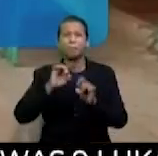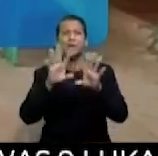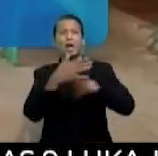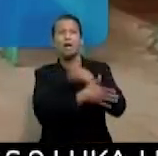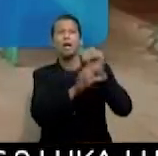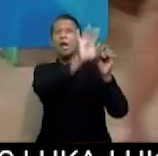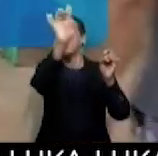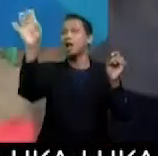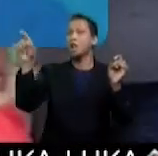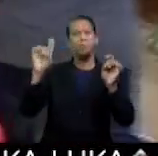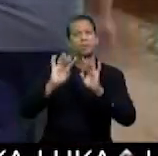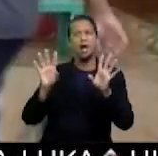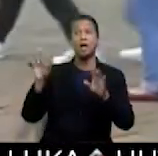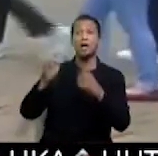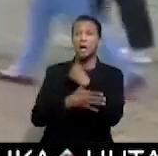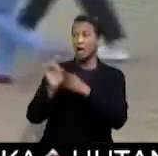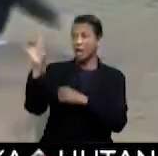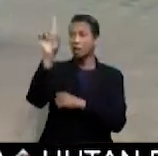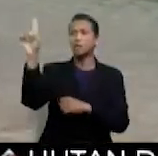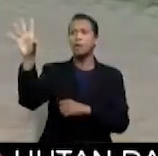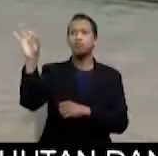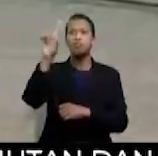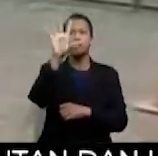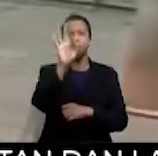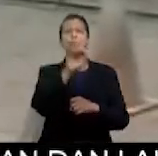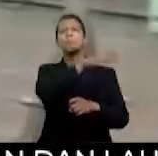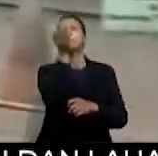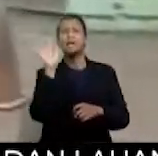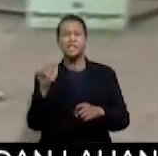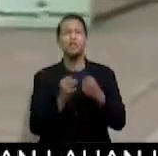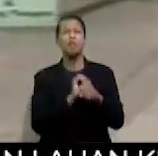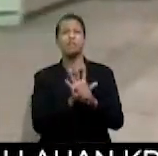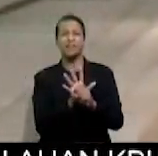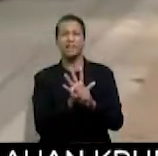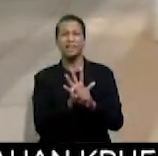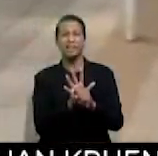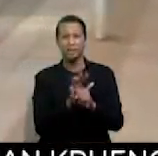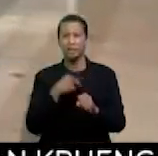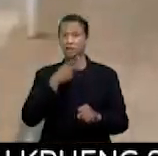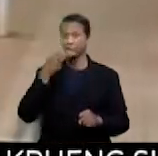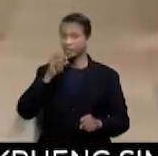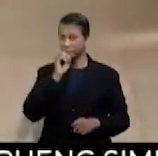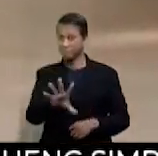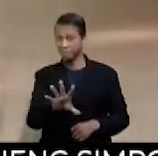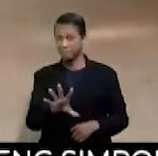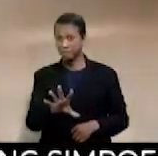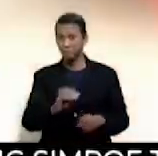541,9 kasus per 1 juta penduduk. Pemerintah mengklaim tingkat kesembuhan COVID-19 di Indonesia menjadi yang terbaik di